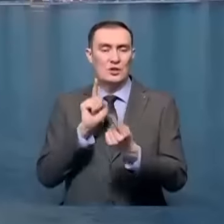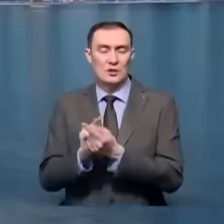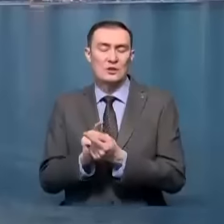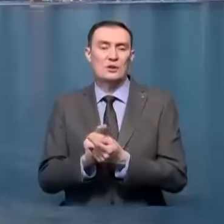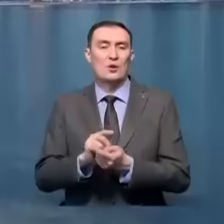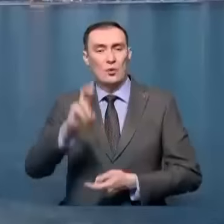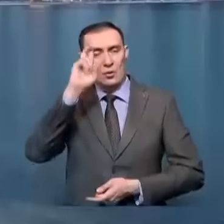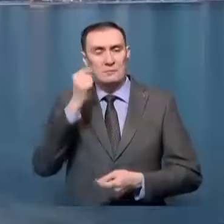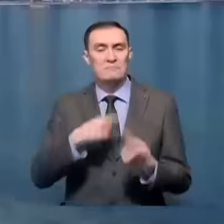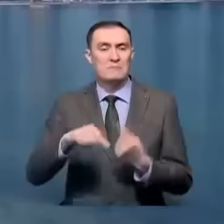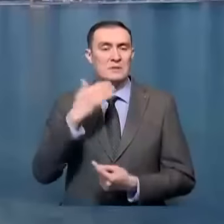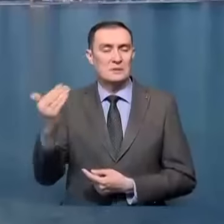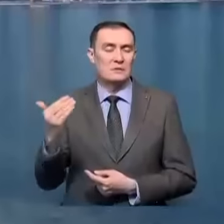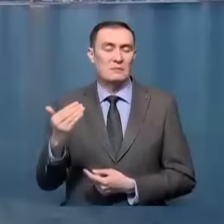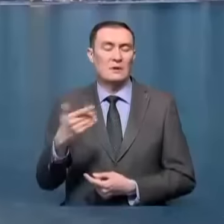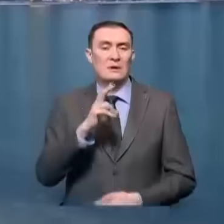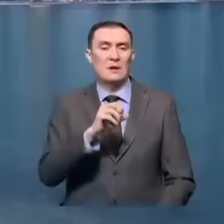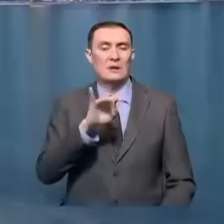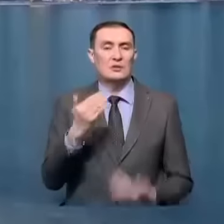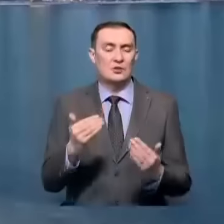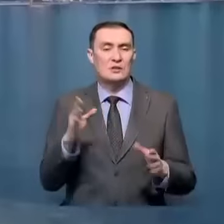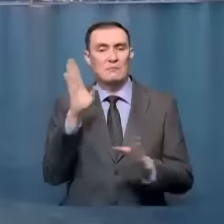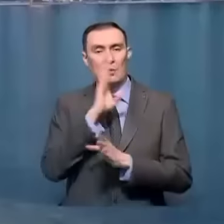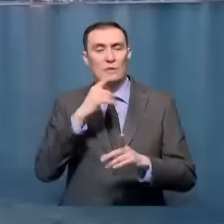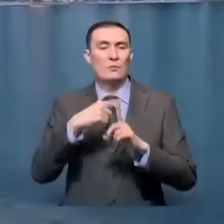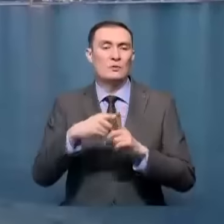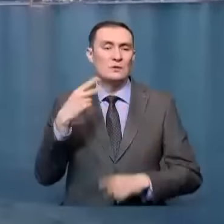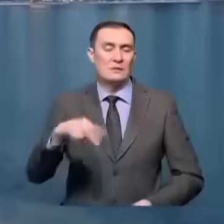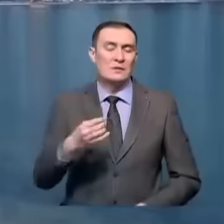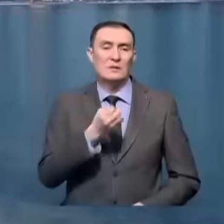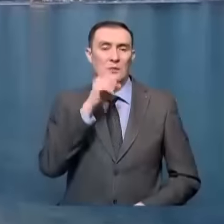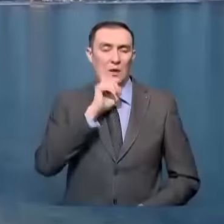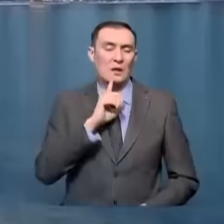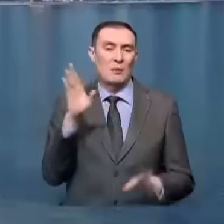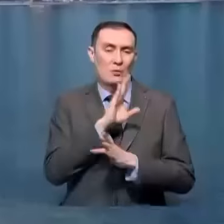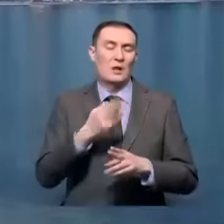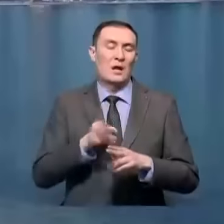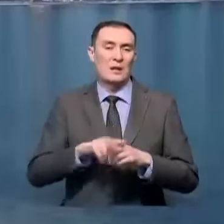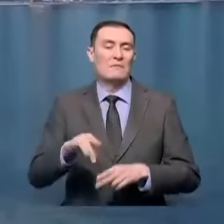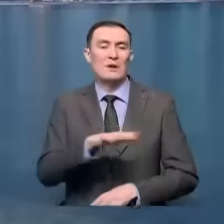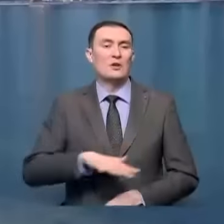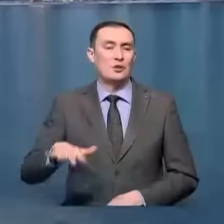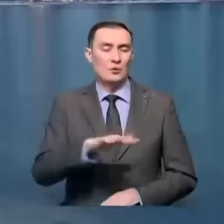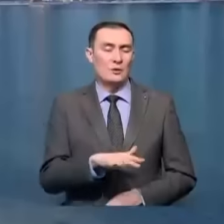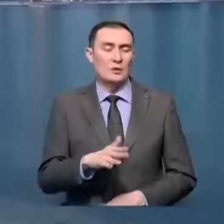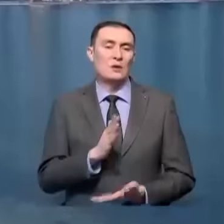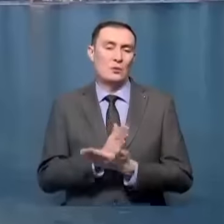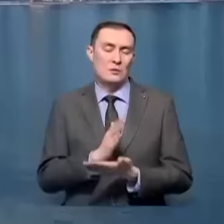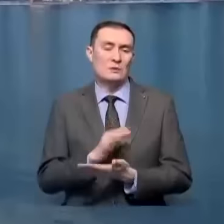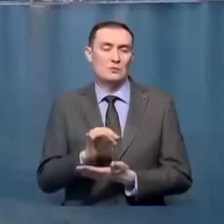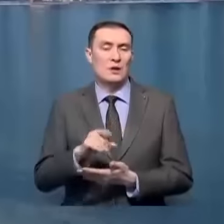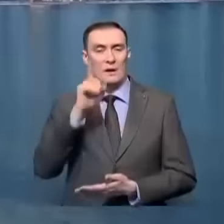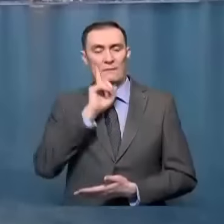капитанами катарского бизнеса. Сейчас в Дохе плюс 20. Это приятная погода для данного региона, что уже располагает